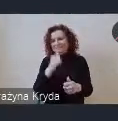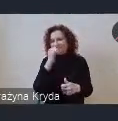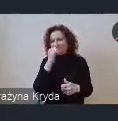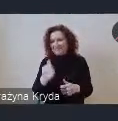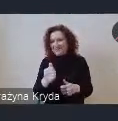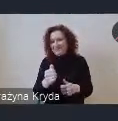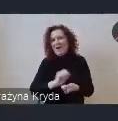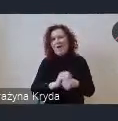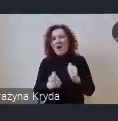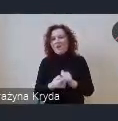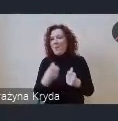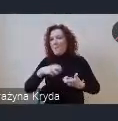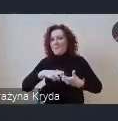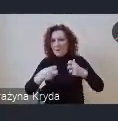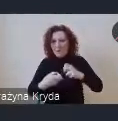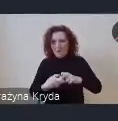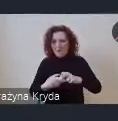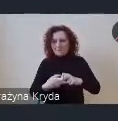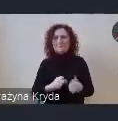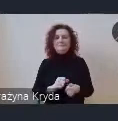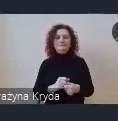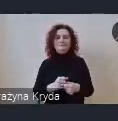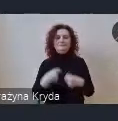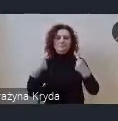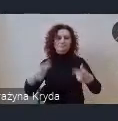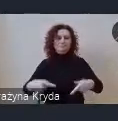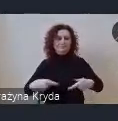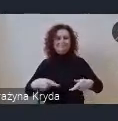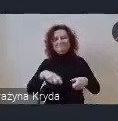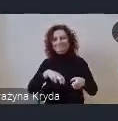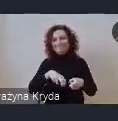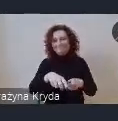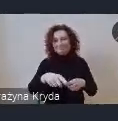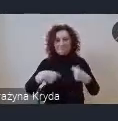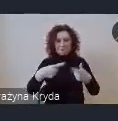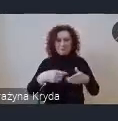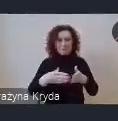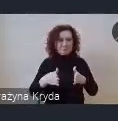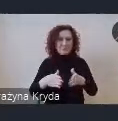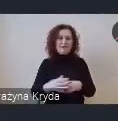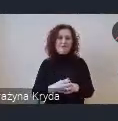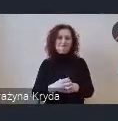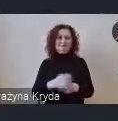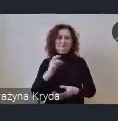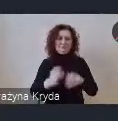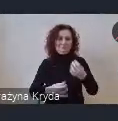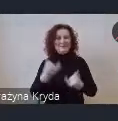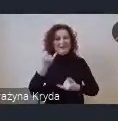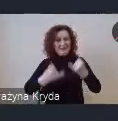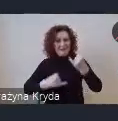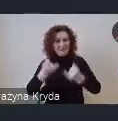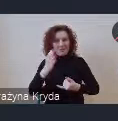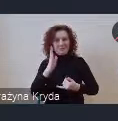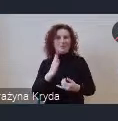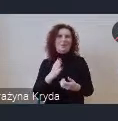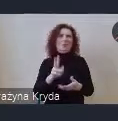utrudniają korzystanie a No i pewnie podobnie gdyby to był drzwi do magazynku w szkole czy